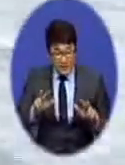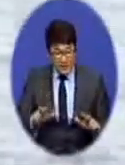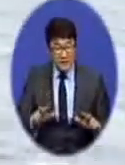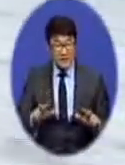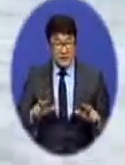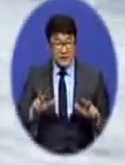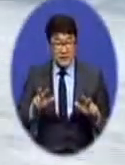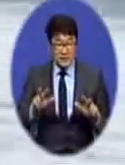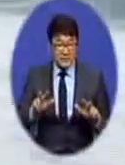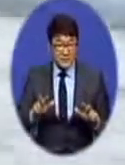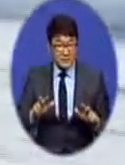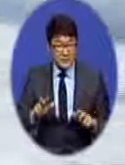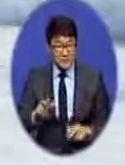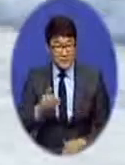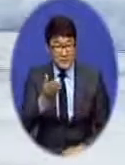이제는